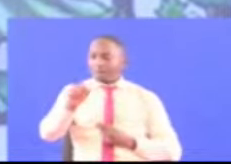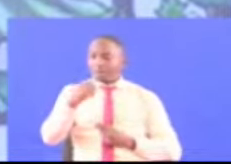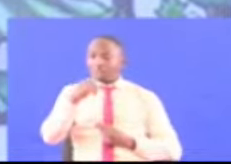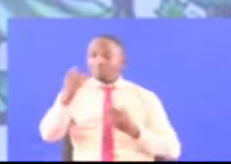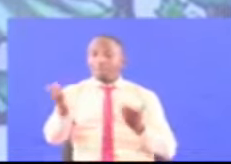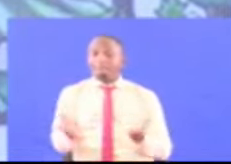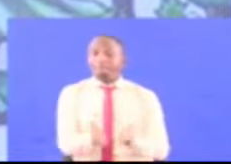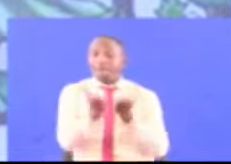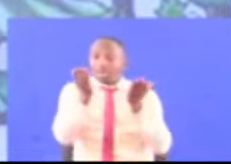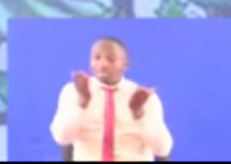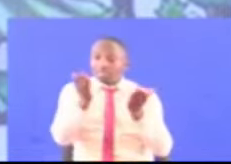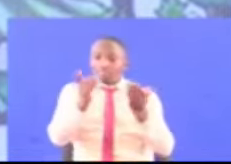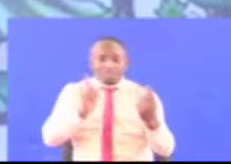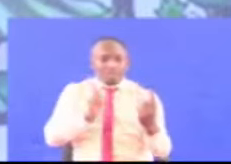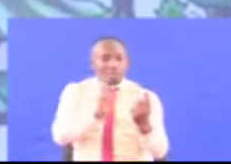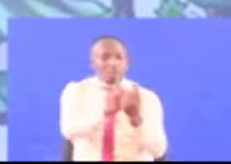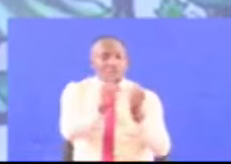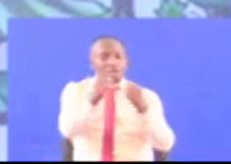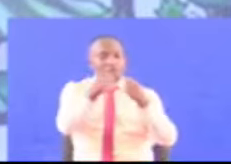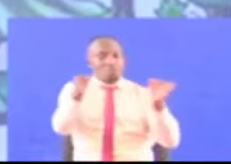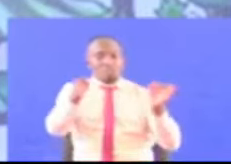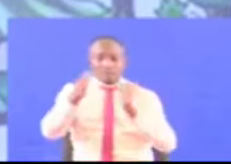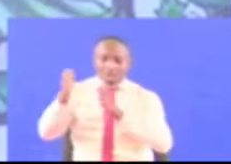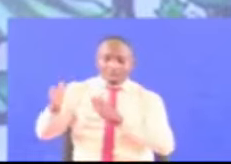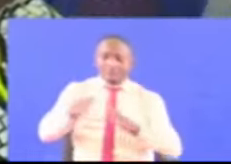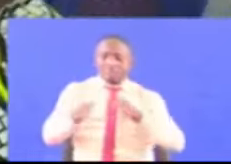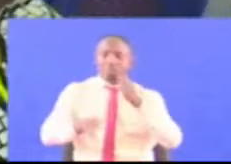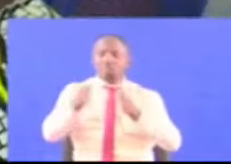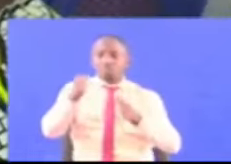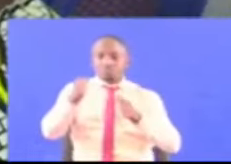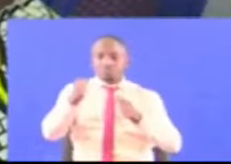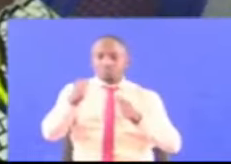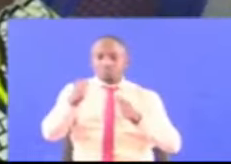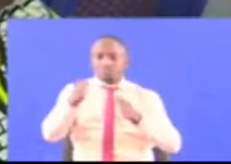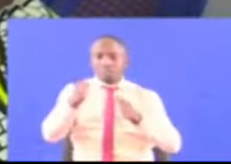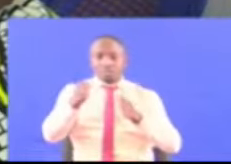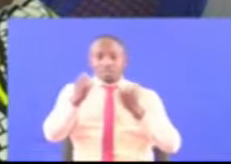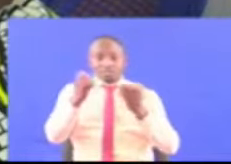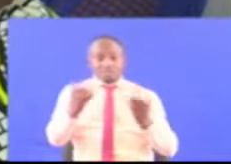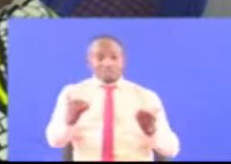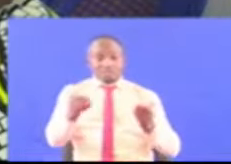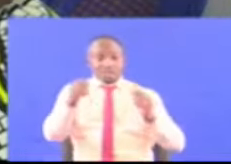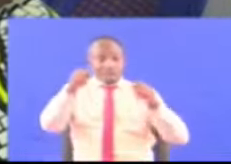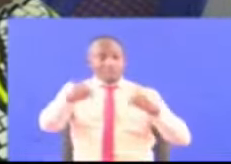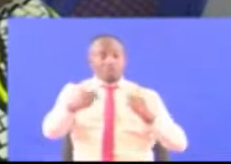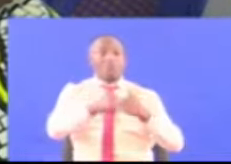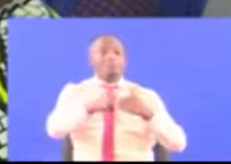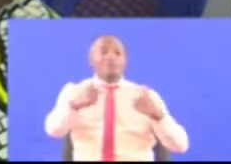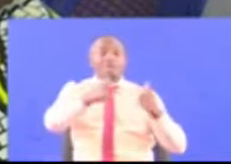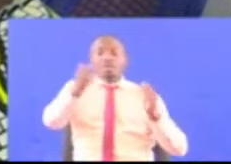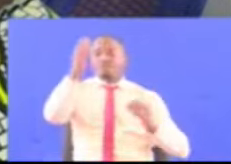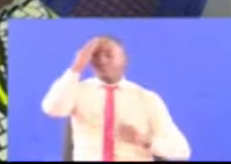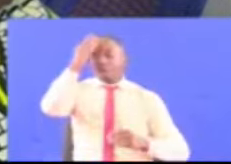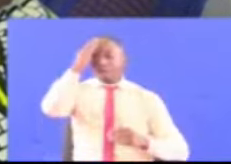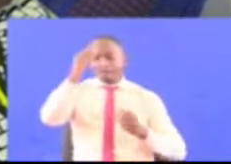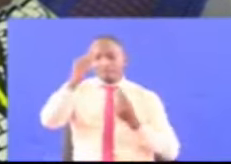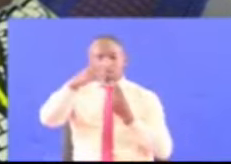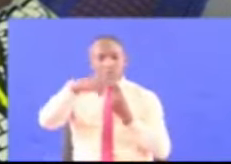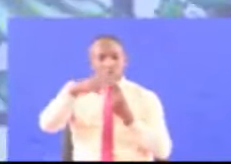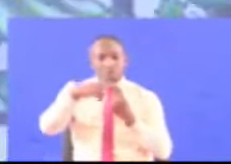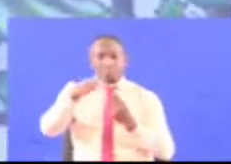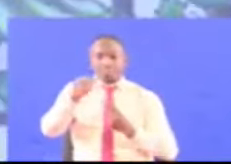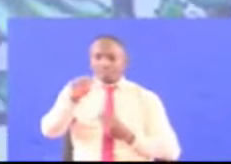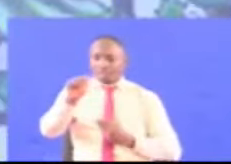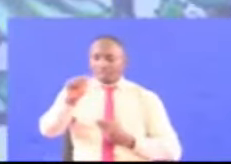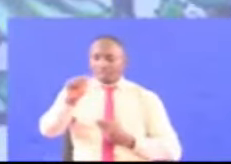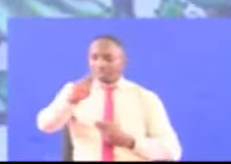bahati inakutana na fursa na maandalizi, sio? Kwa hivyo leo nimtaje kwa sura hiyo, na nyinyi mfahamu ile safari ya